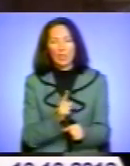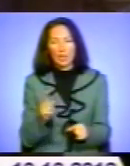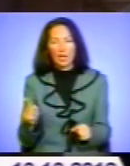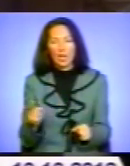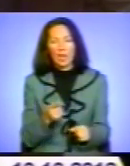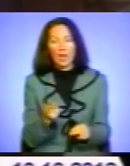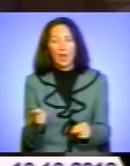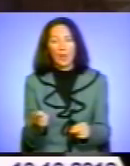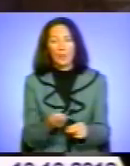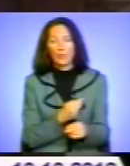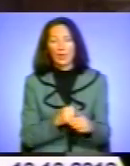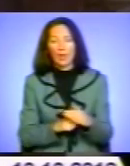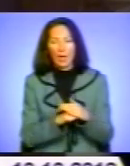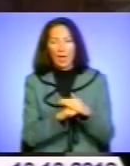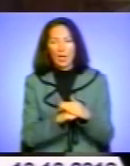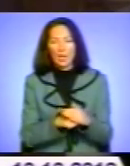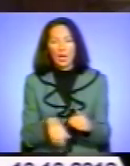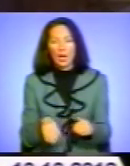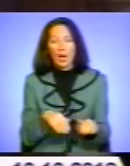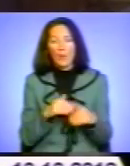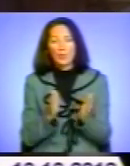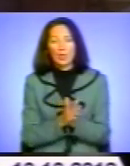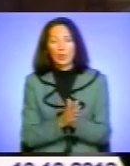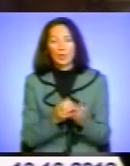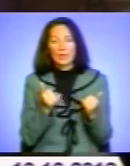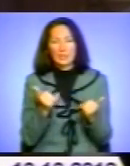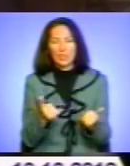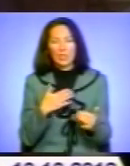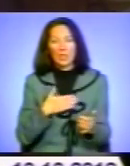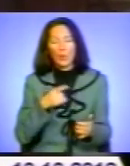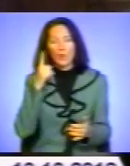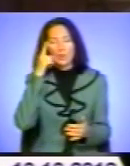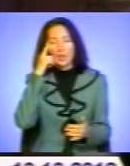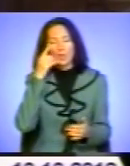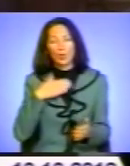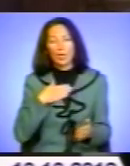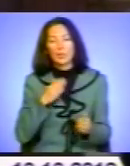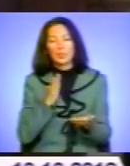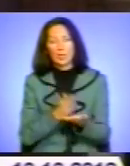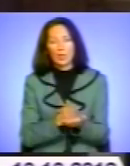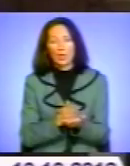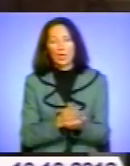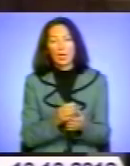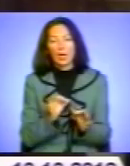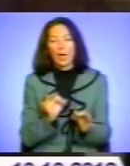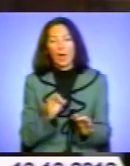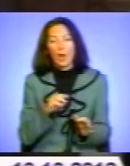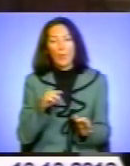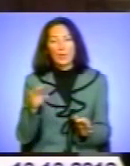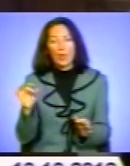все безосновательны абсолютно. Сейчас, на мой взгляд, у нас сложилась оптимальная структура,